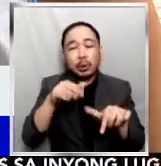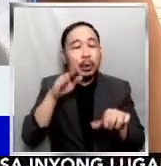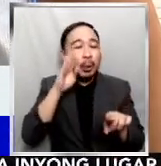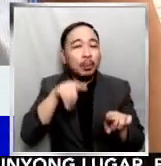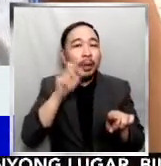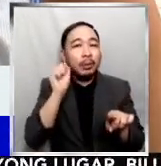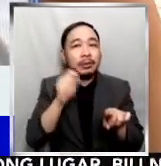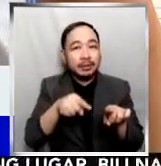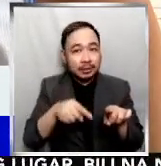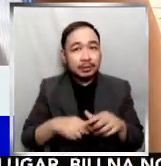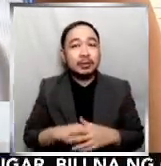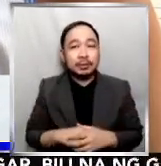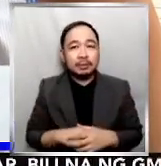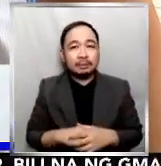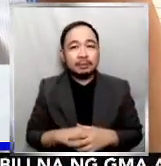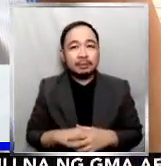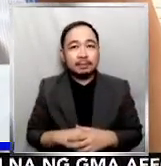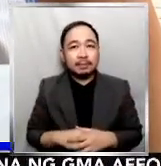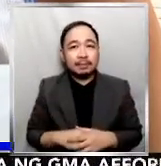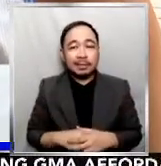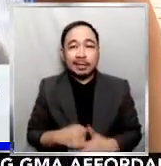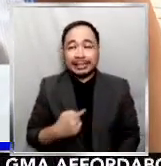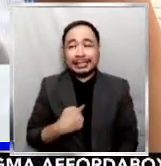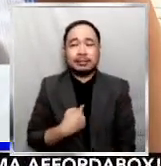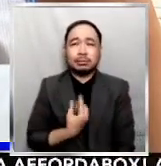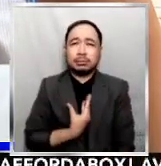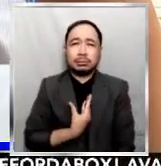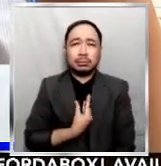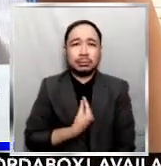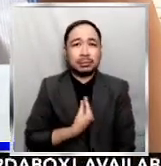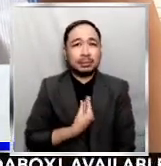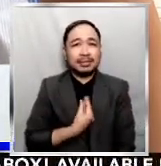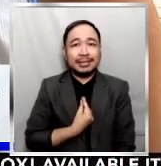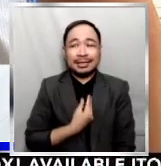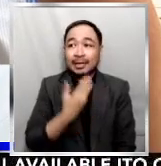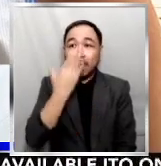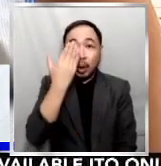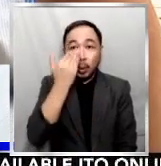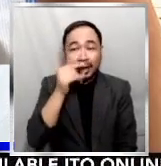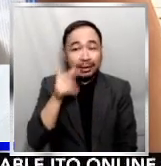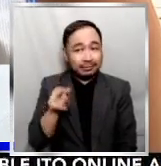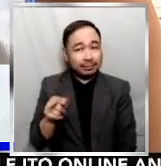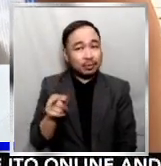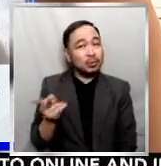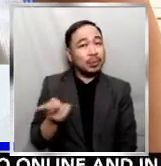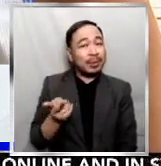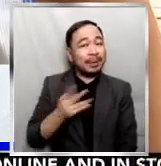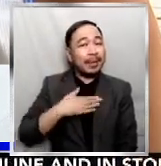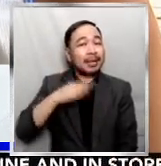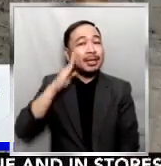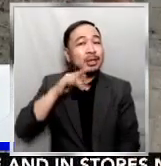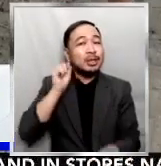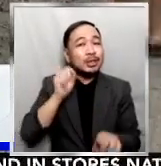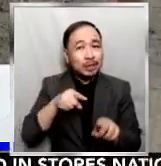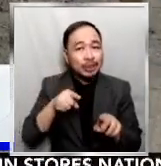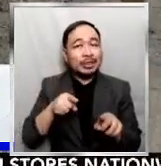dalawang kapatid yung kulang sa pag-iisip tsaka yung aking